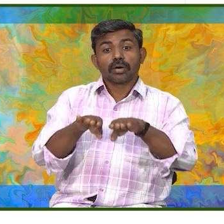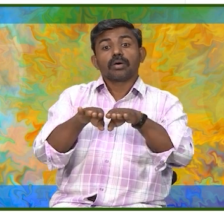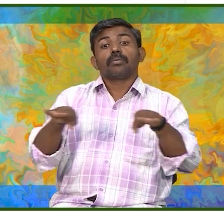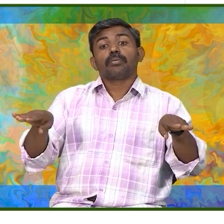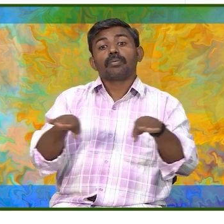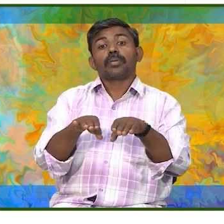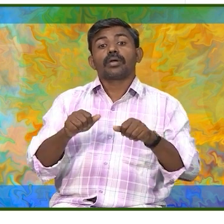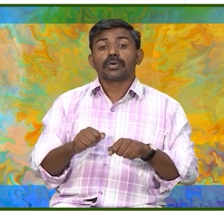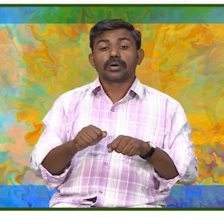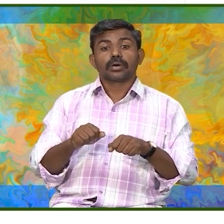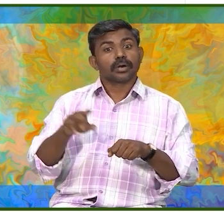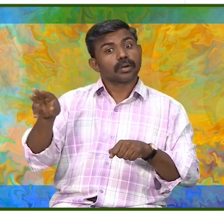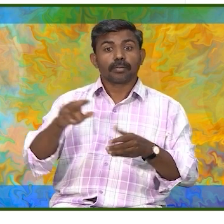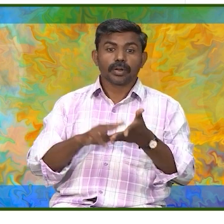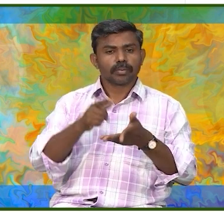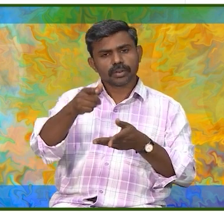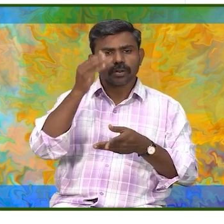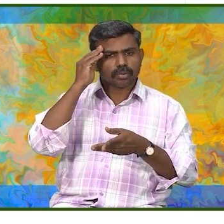பாலமாக அமைக்கிறது. மியான்மர் பக்கத்தில் இருக்குது.